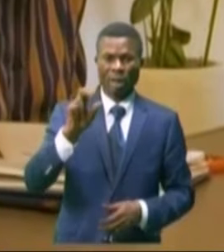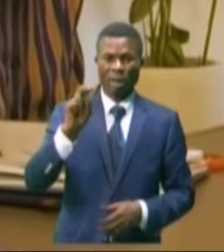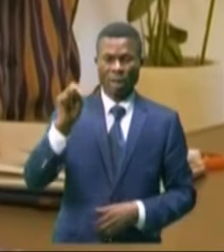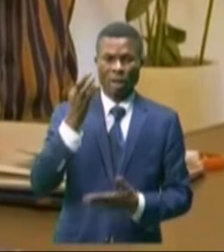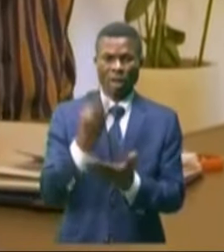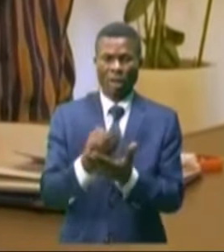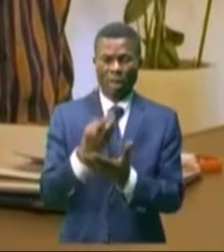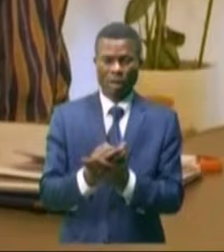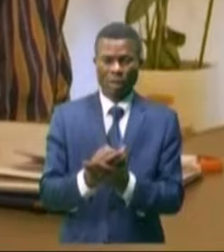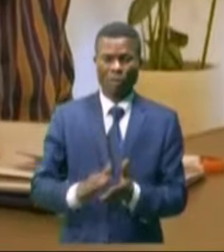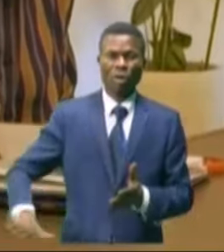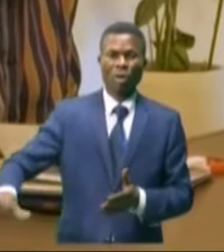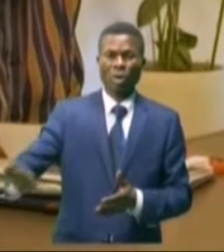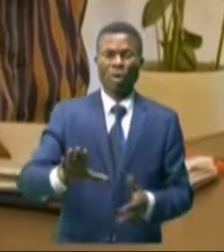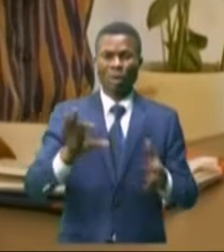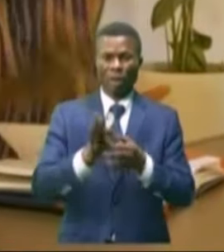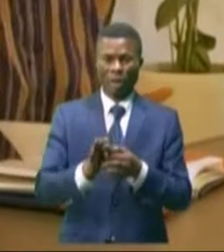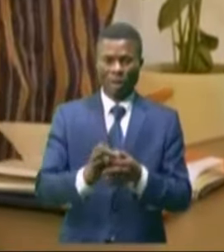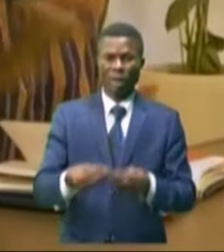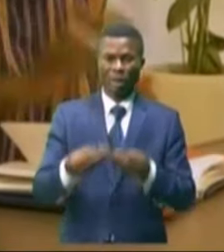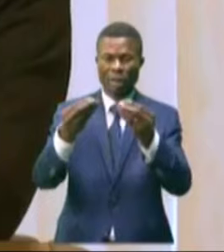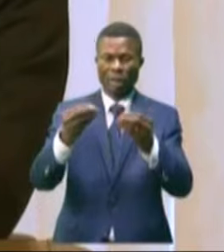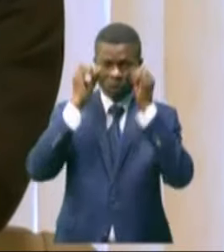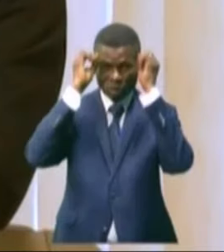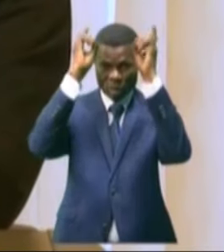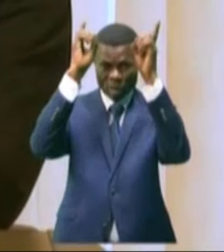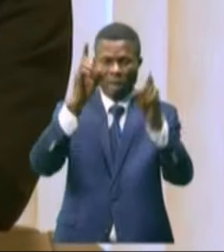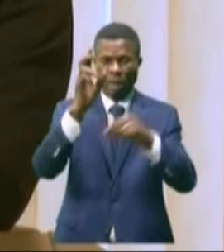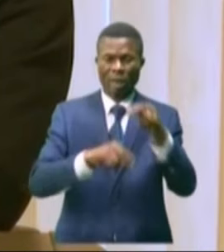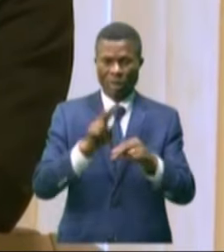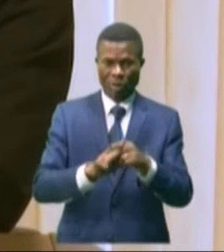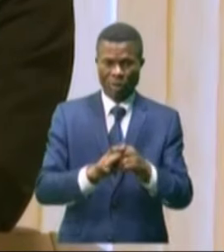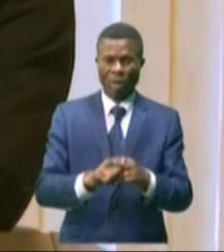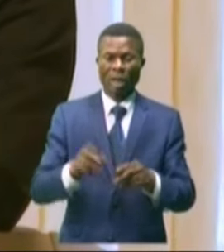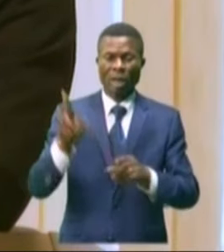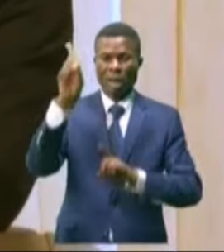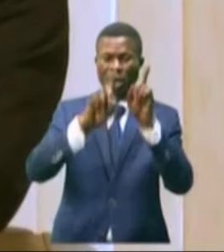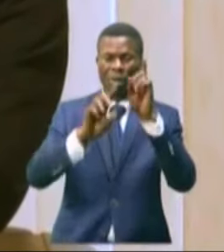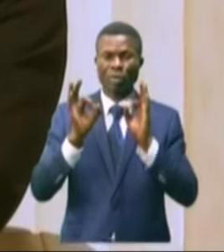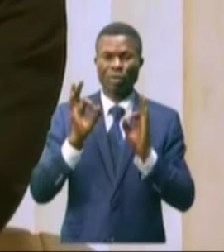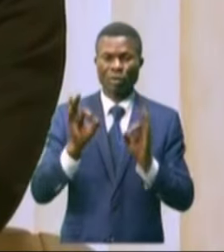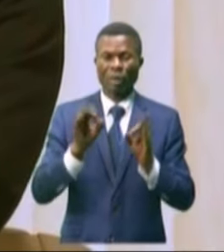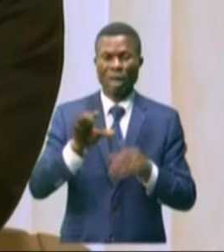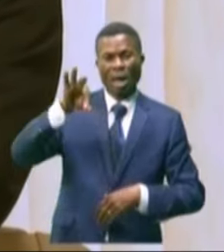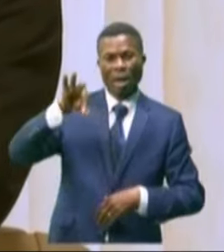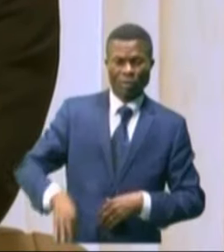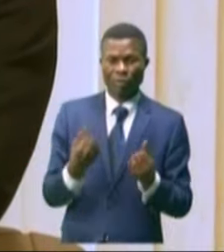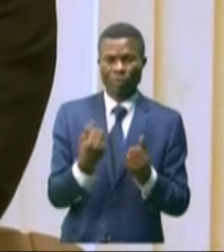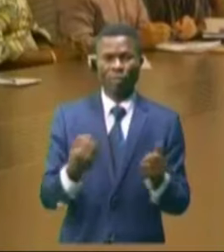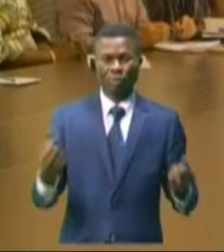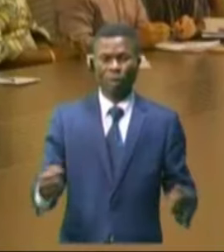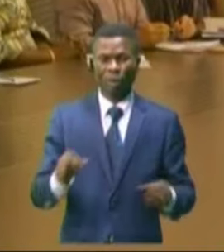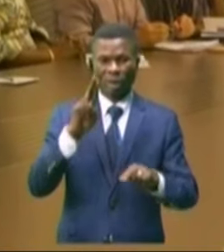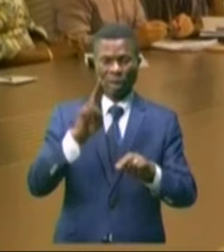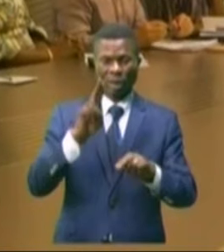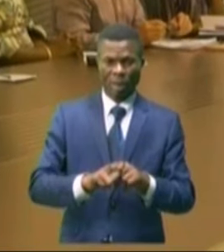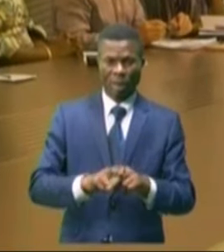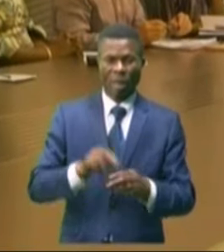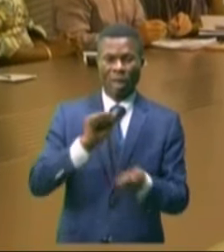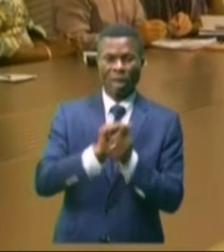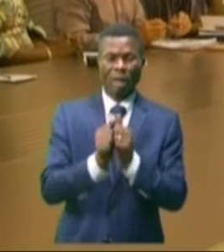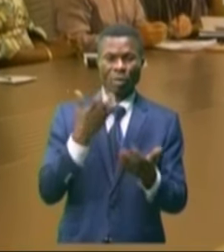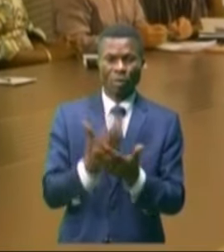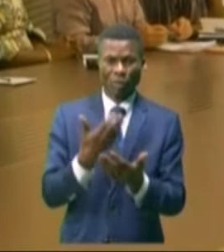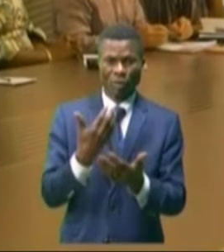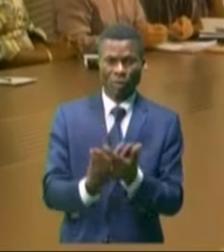vient de disposer dans les secteurs de l'éducation nationale et nouvelle citoyenneté en faveur des enfants vivants en situation d'urgence